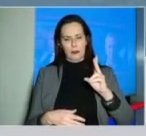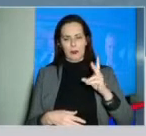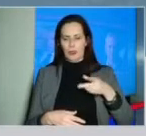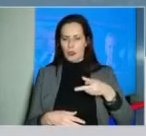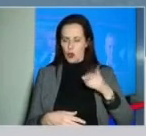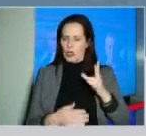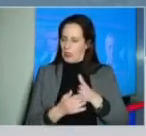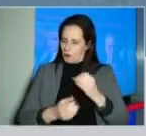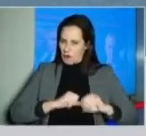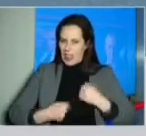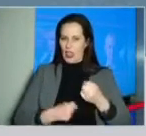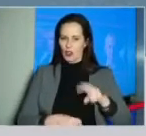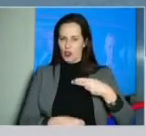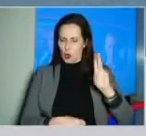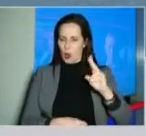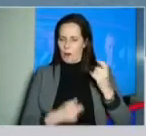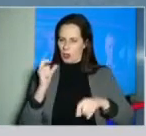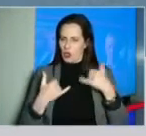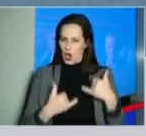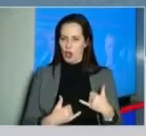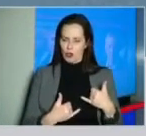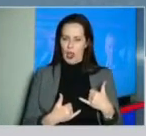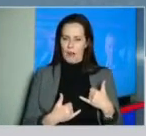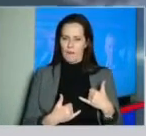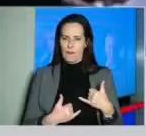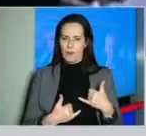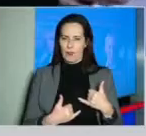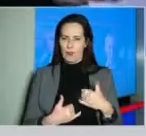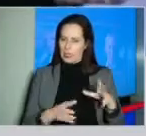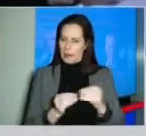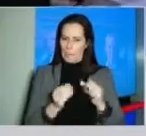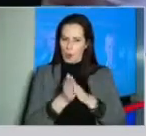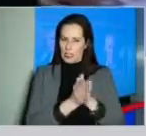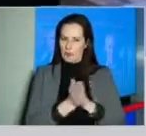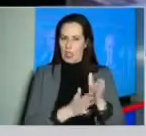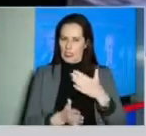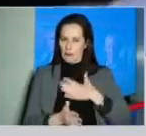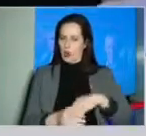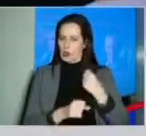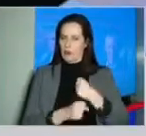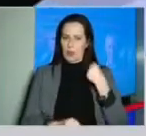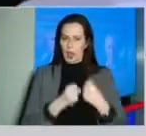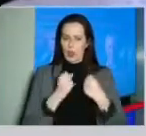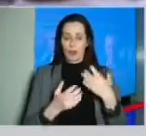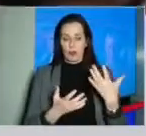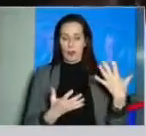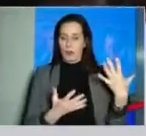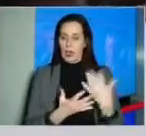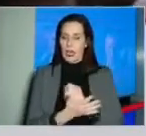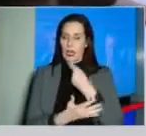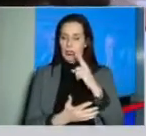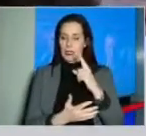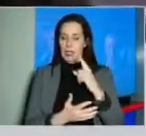הרבה יותר אנרגיות יש אצל כולם. אנשים עכשיו באמת חדורי מוטיבציה ורוצים לעבוד קשה, להבטיח את ניצחון הליכוד